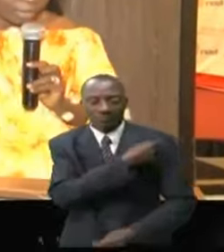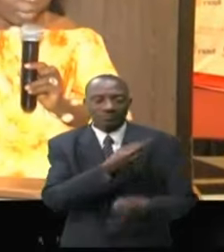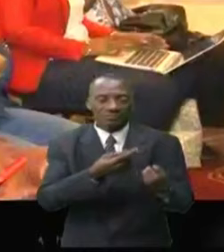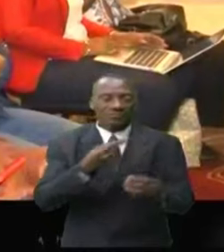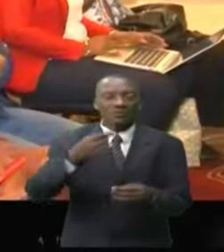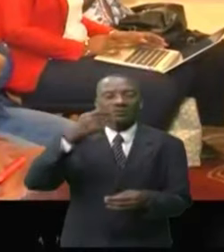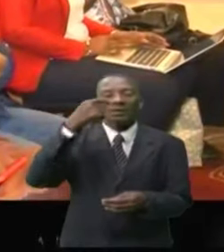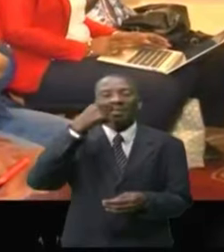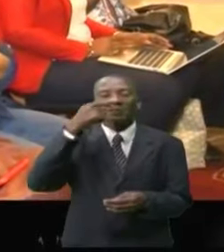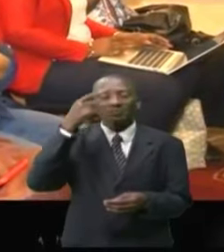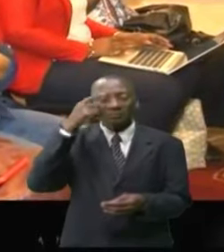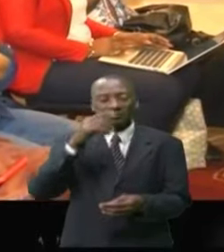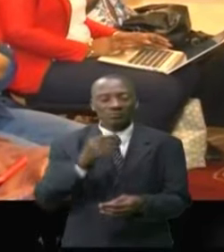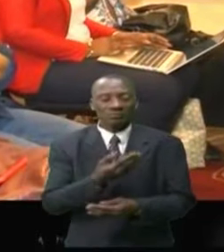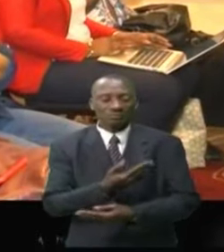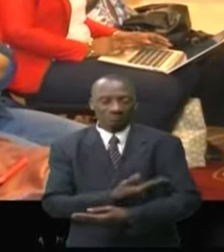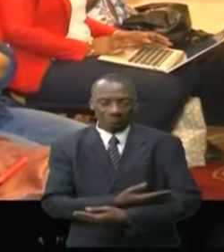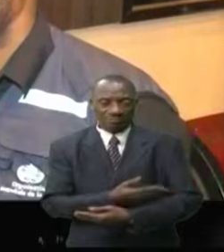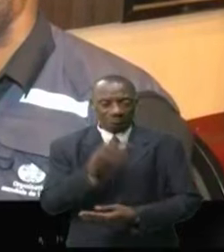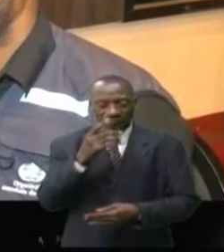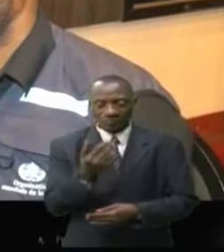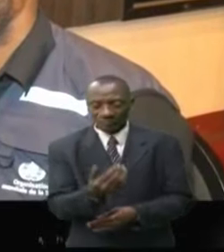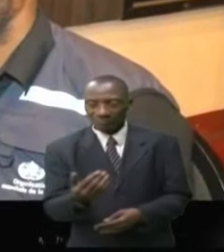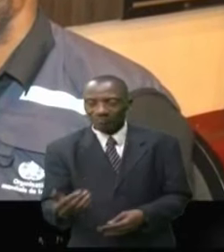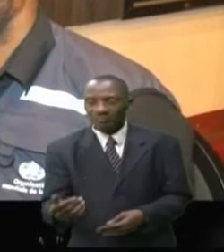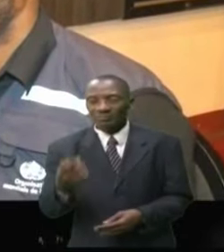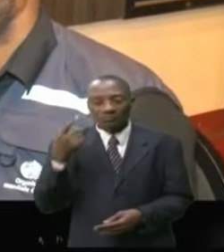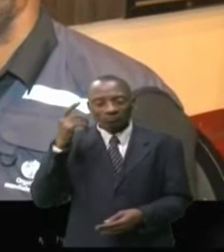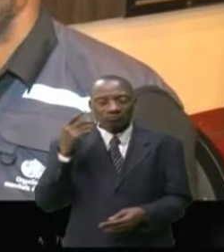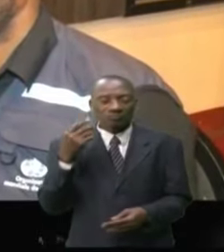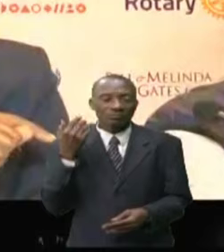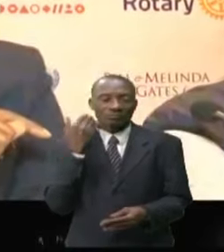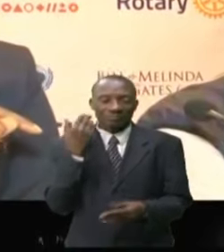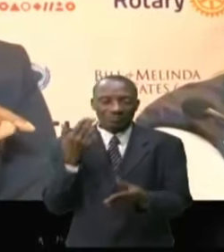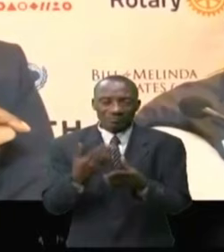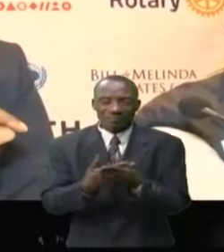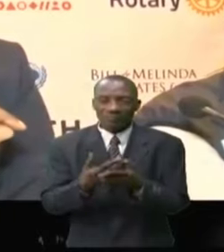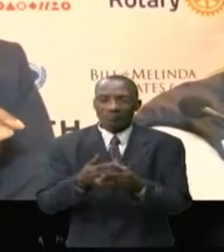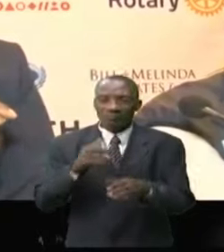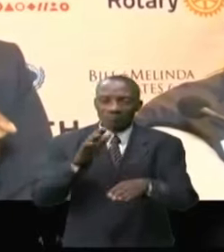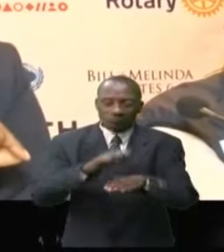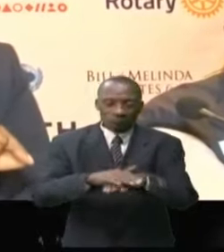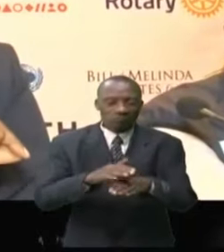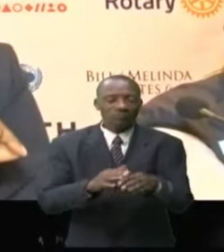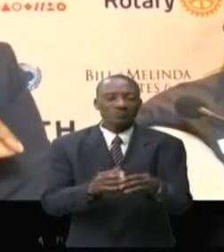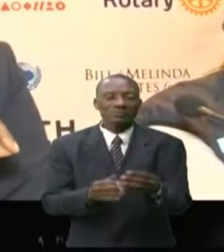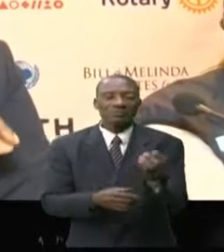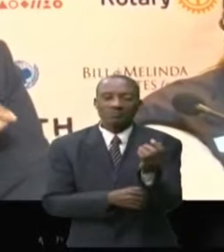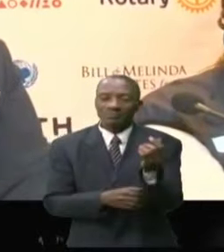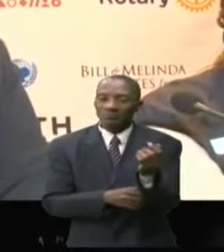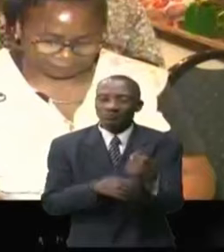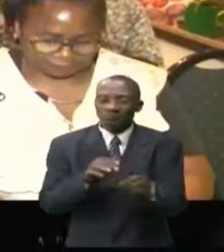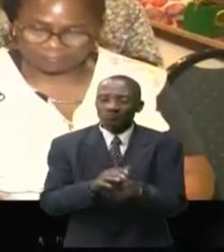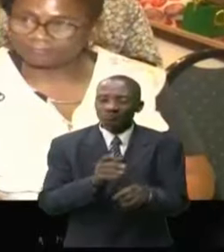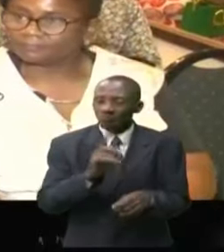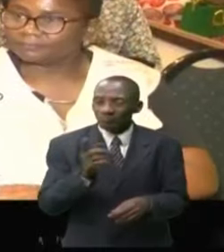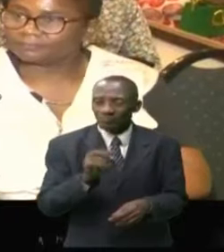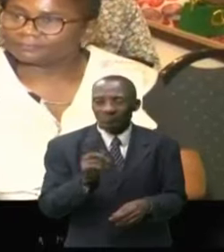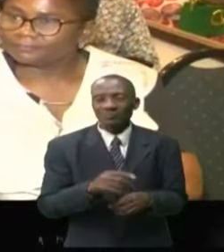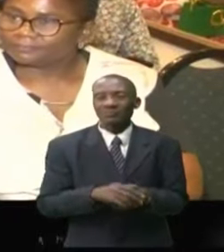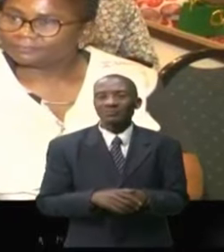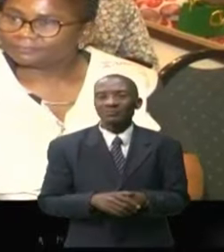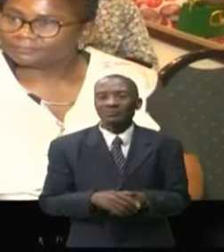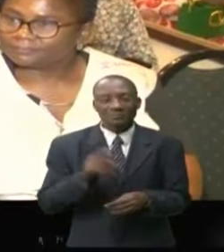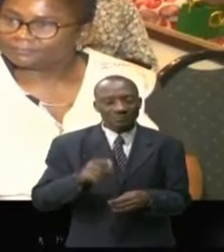dernière 377 cas pour le polyovirus de type 2 et compte depuis début 2023 10 et8